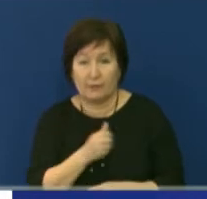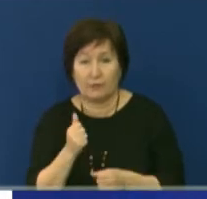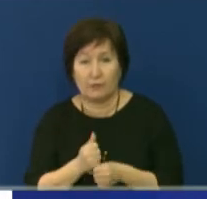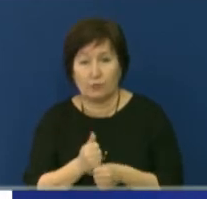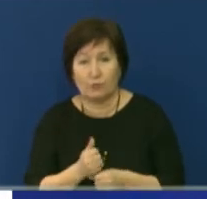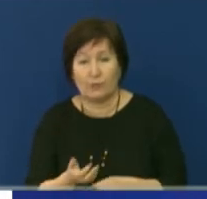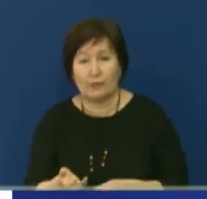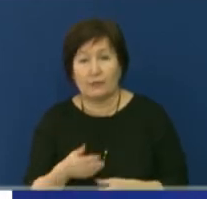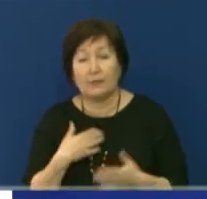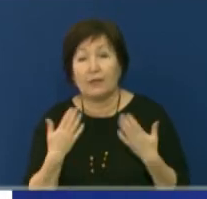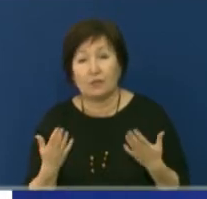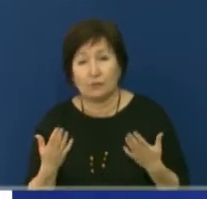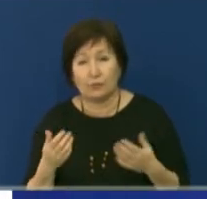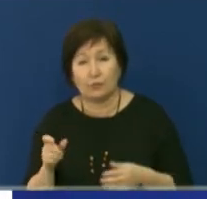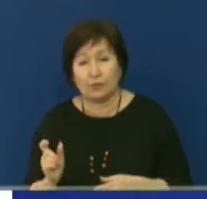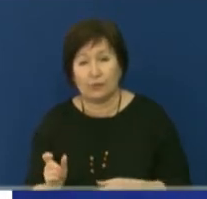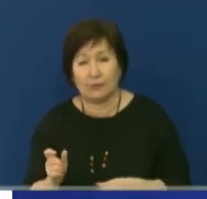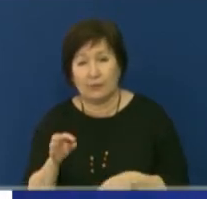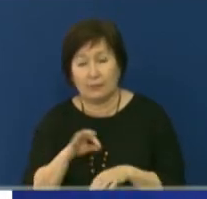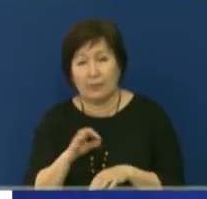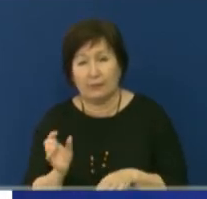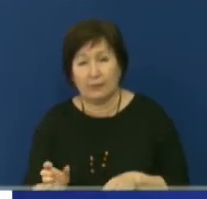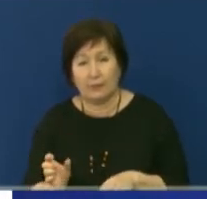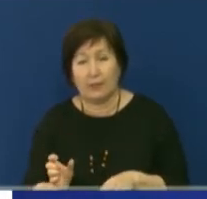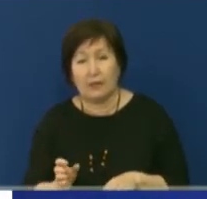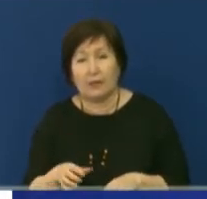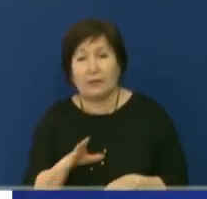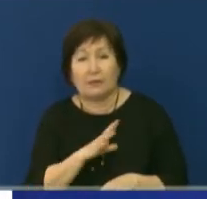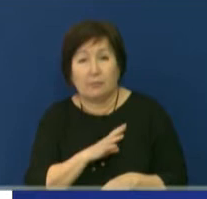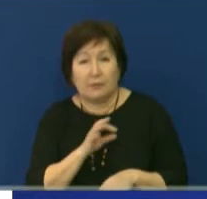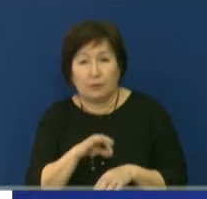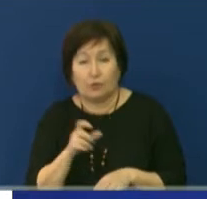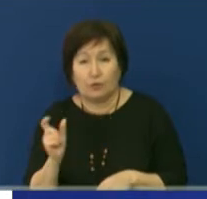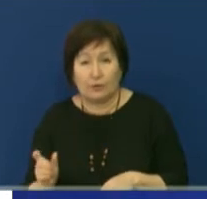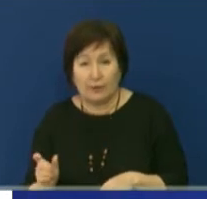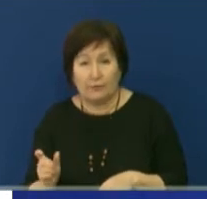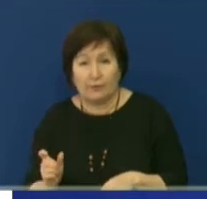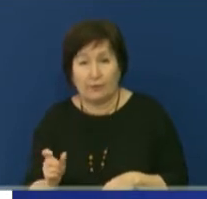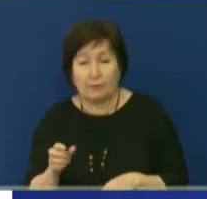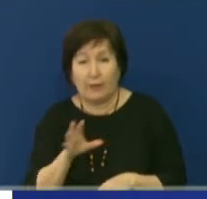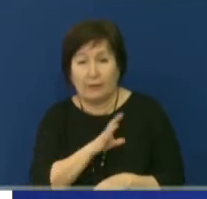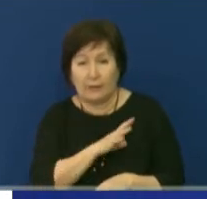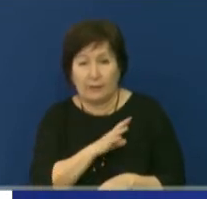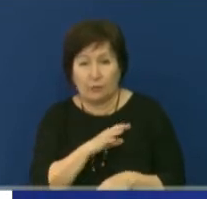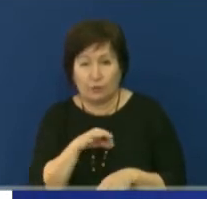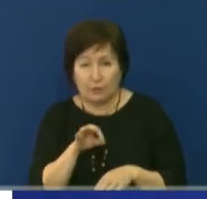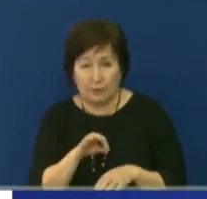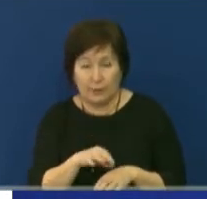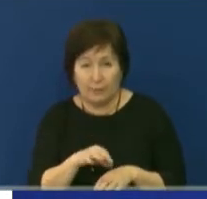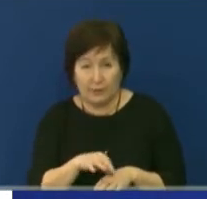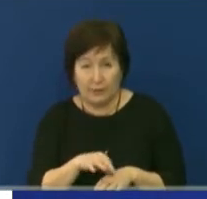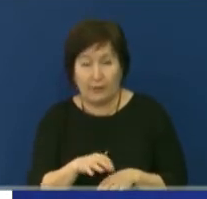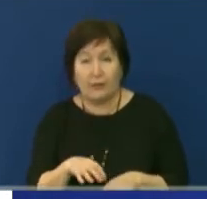в тот момент, когда пациент переболел, у него мутации происходят в самом ядре.